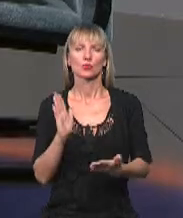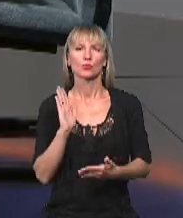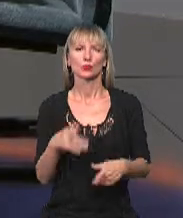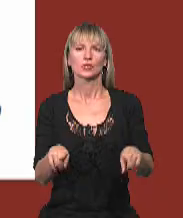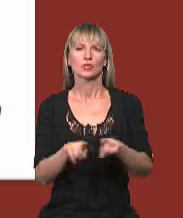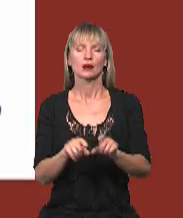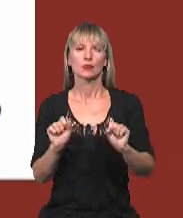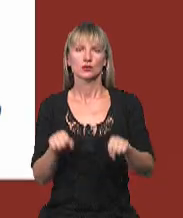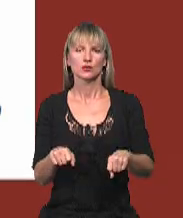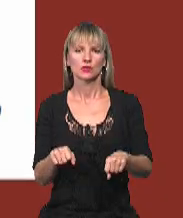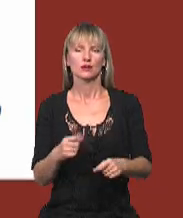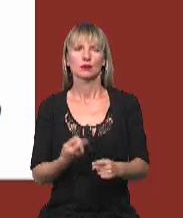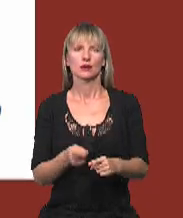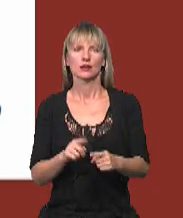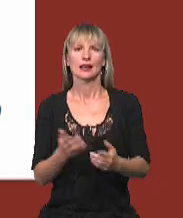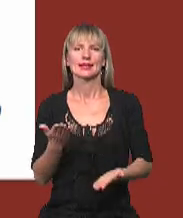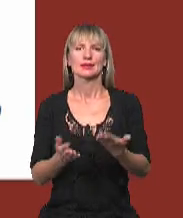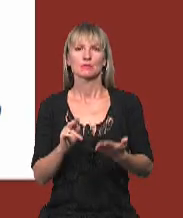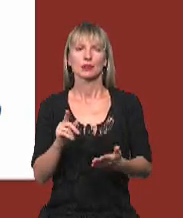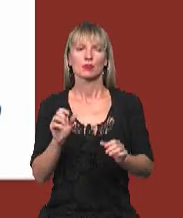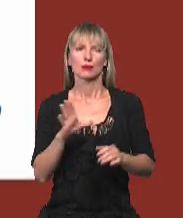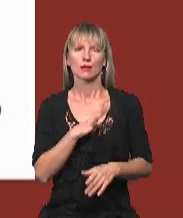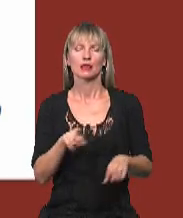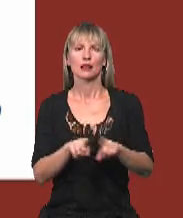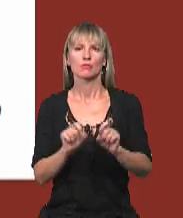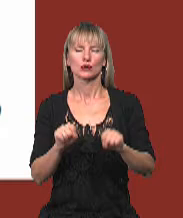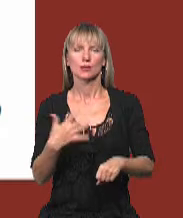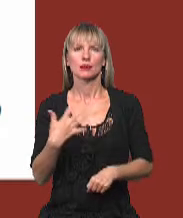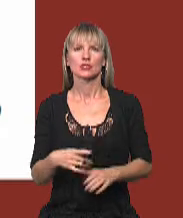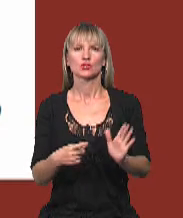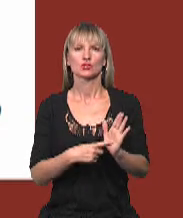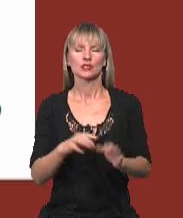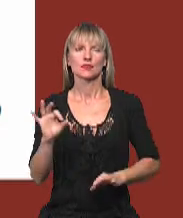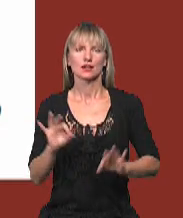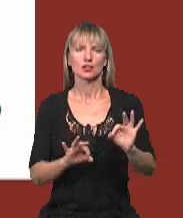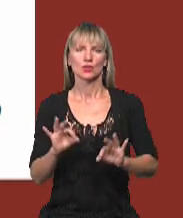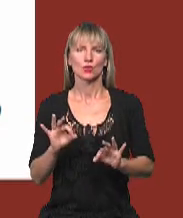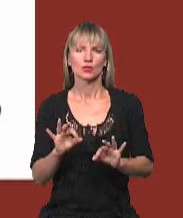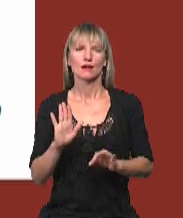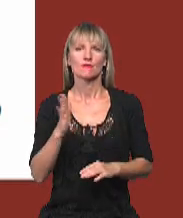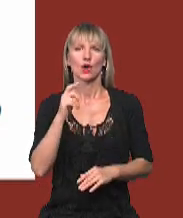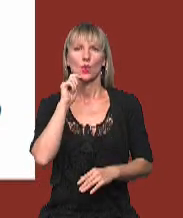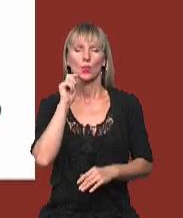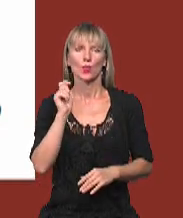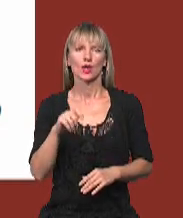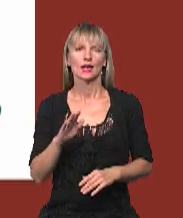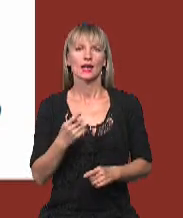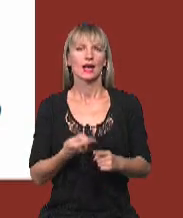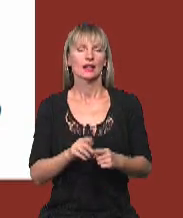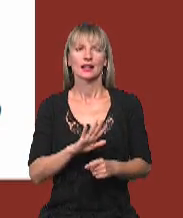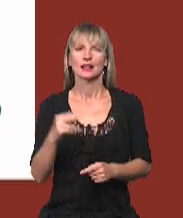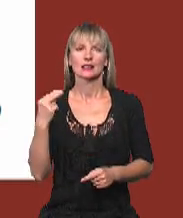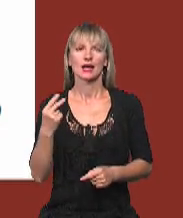буде така можливість. Отже, якби була така можливість, 56% в Україні, це не Запоріжжя, це